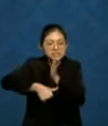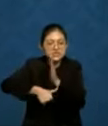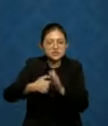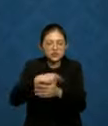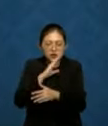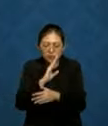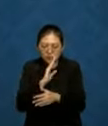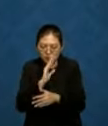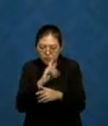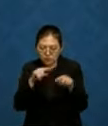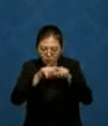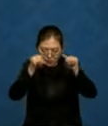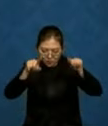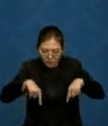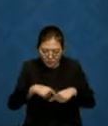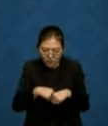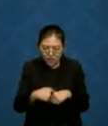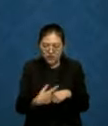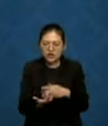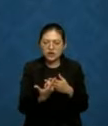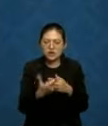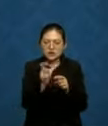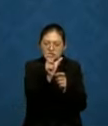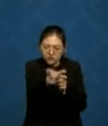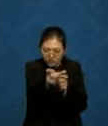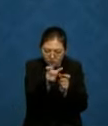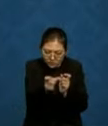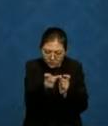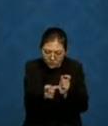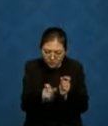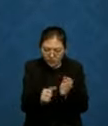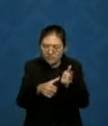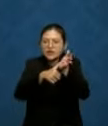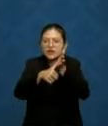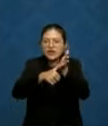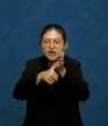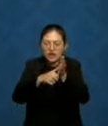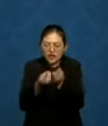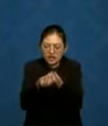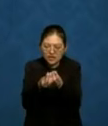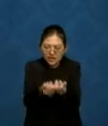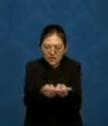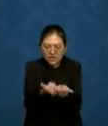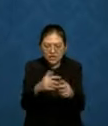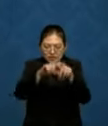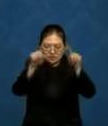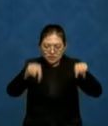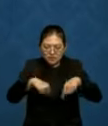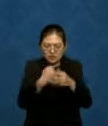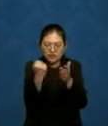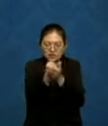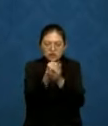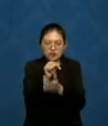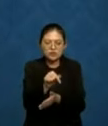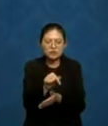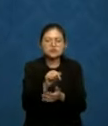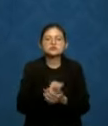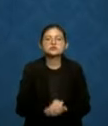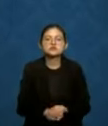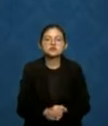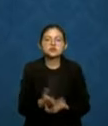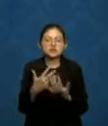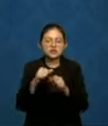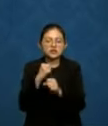ปลอมแปลงเอกสารทะเบียนคุมลูกหนี้และการแก้ไขเปลี่ยนแปลงรายละเอียดในแผ่นบันทึกข้อมูลในการ